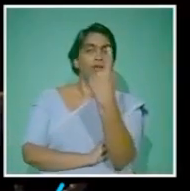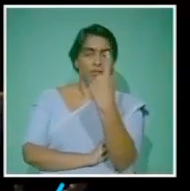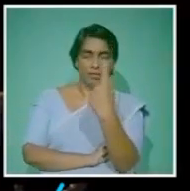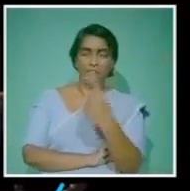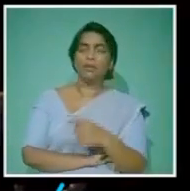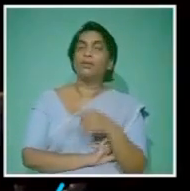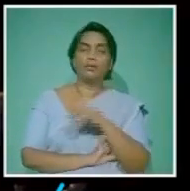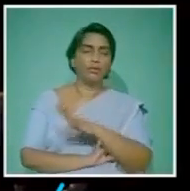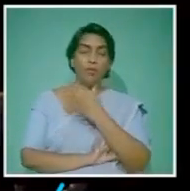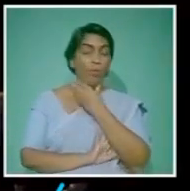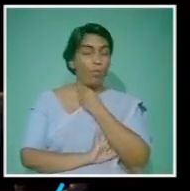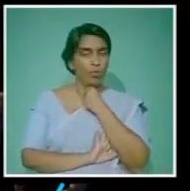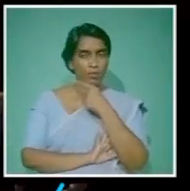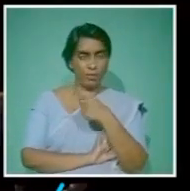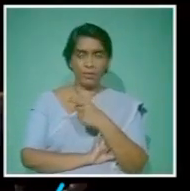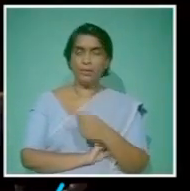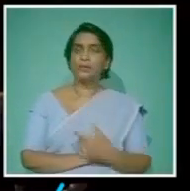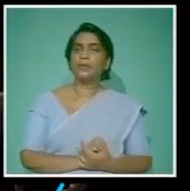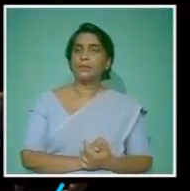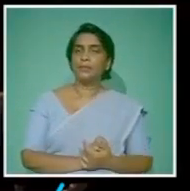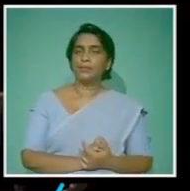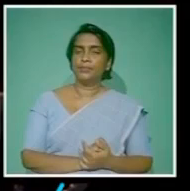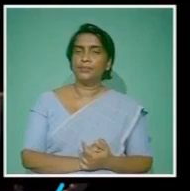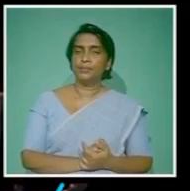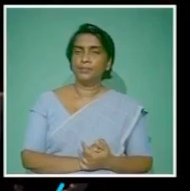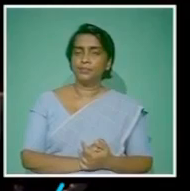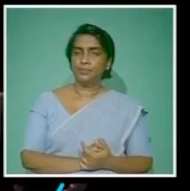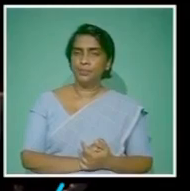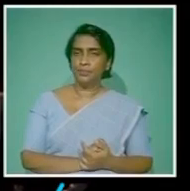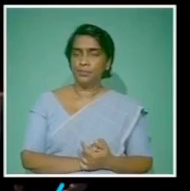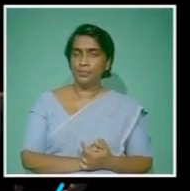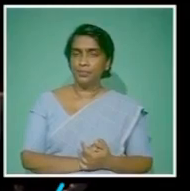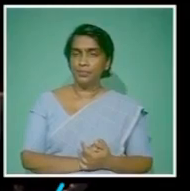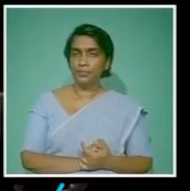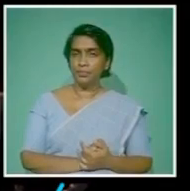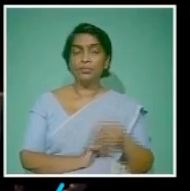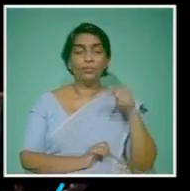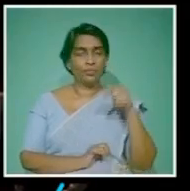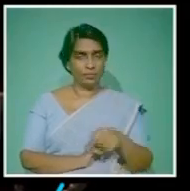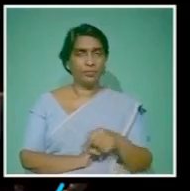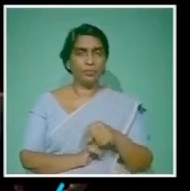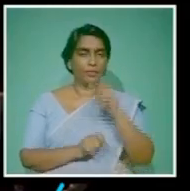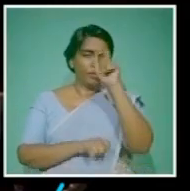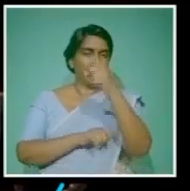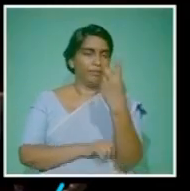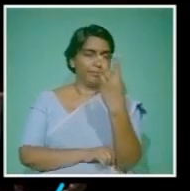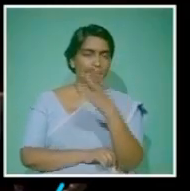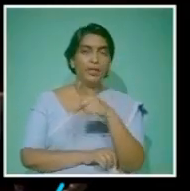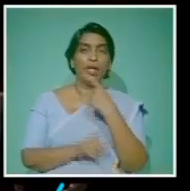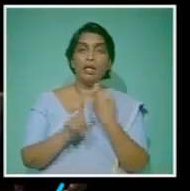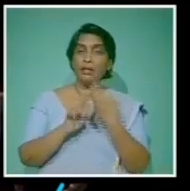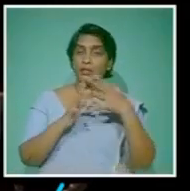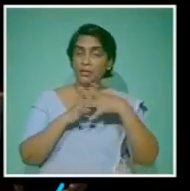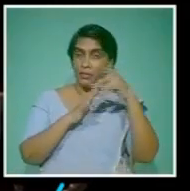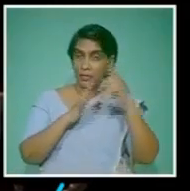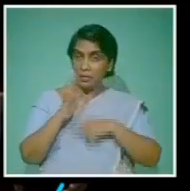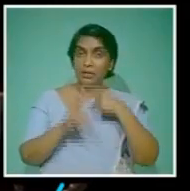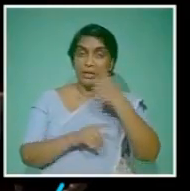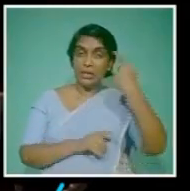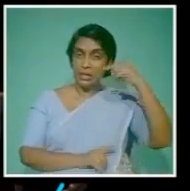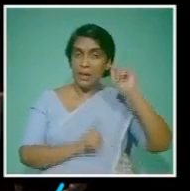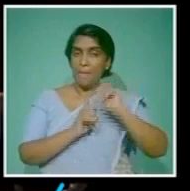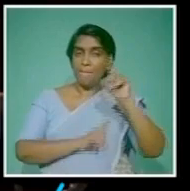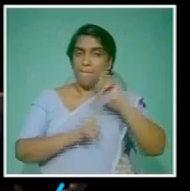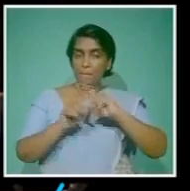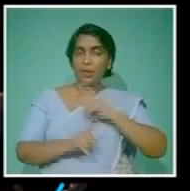කියලා. ඒක සම්පූර්ණ අසත්‍යයි. ගෙවීමට මේ දැනට දන්නා තනතුරු කීපයක් පමණි. එබැවින් කාංචන විජේසේකර අමාත්‍යතුමා විසින් ඊයේ